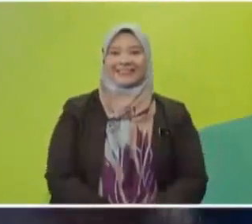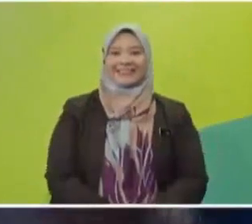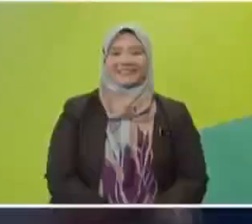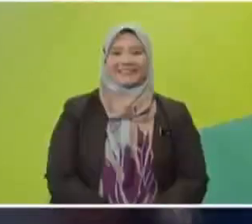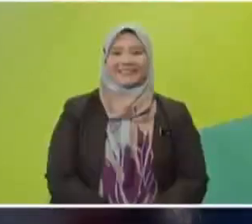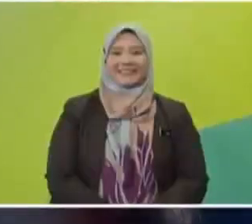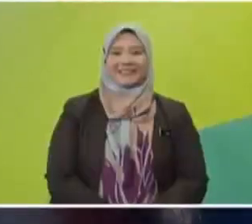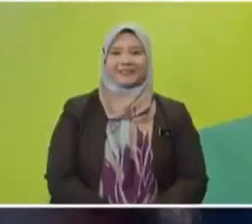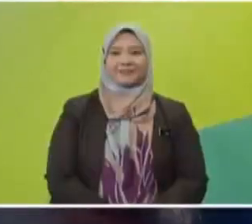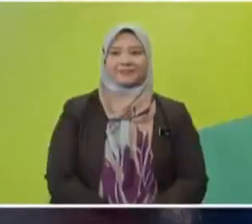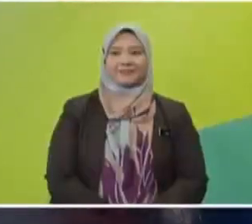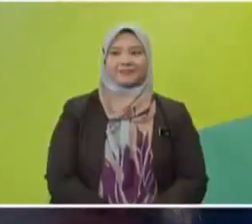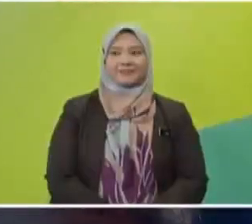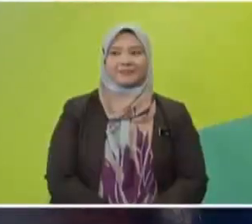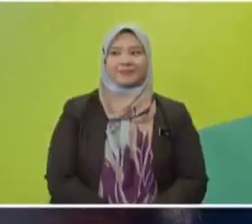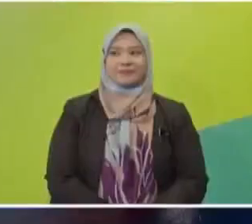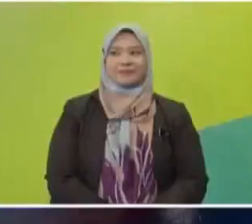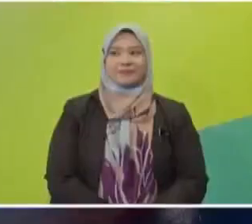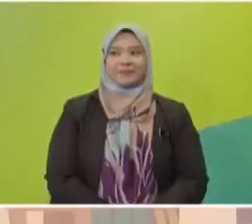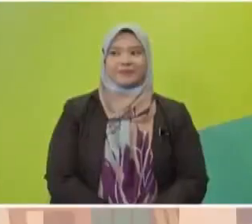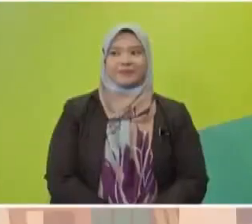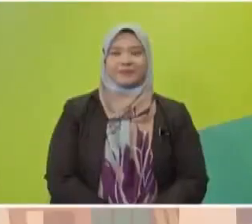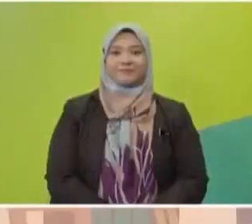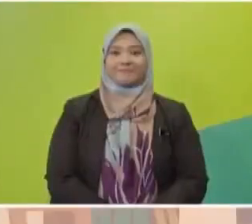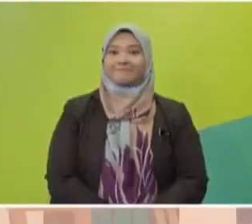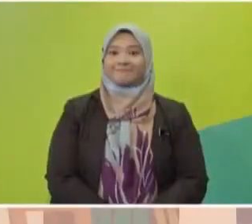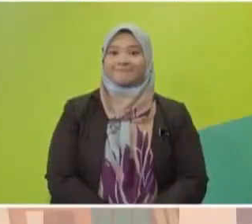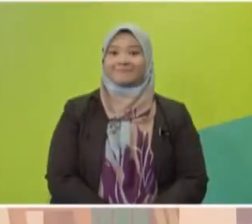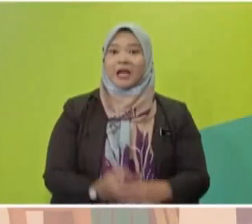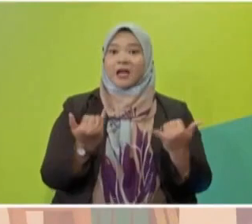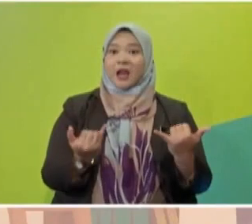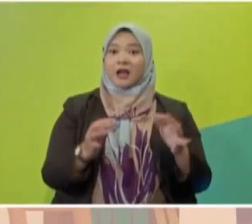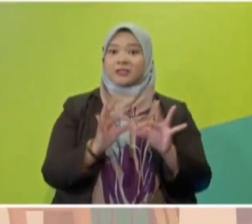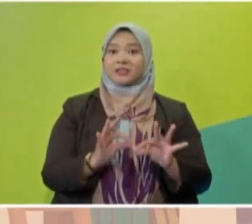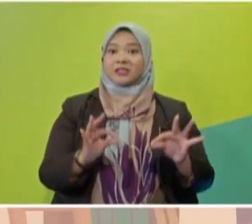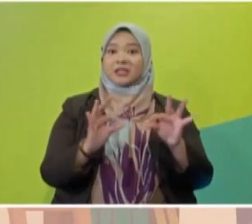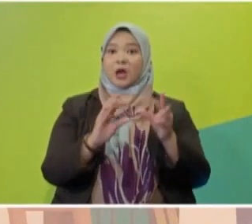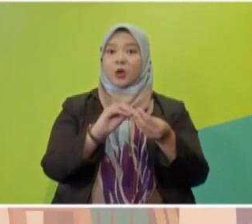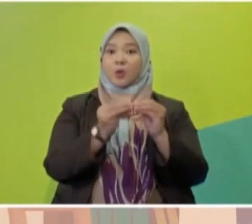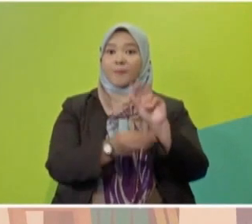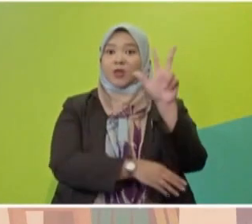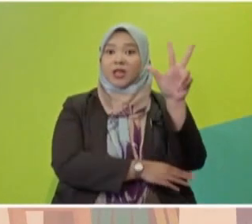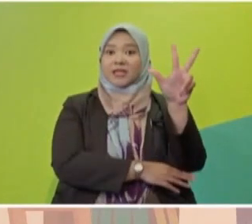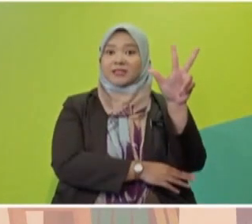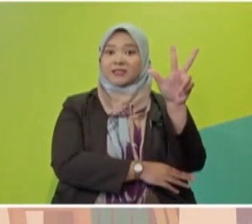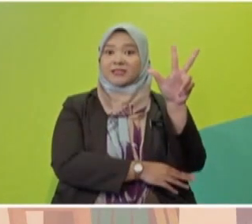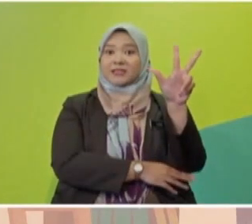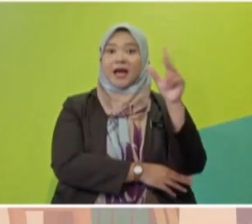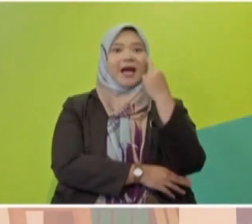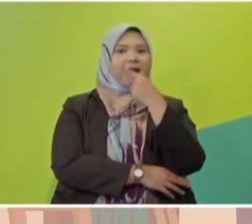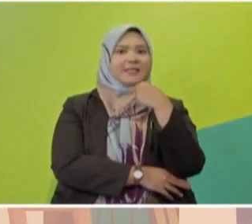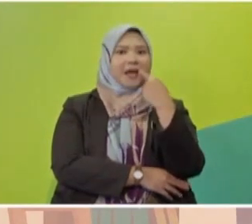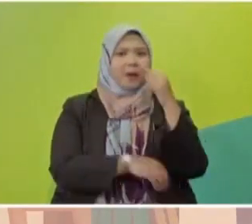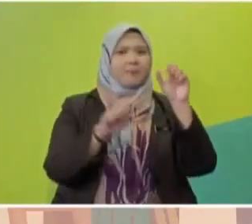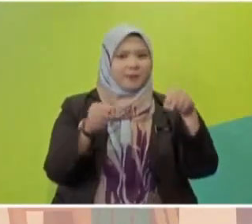kita persilakan Riz K. Sebab semua angkat tangan kan? Ya, kita persilakan Riz K. Silakan Riz